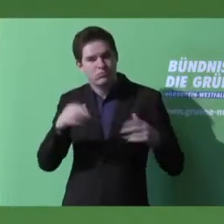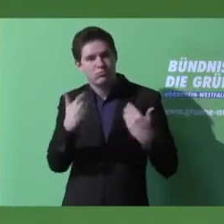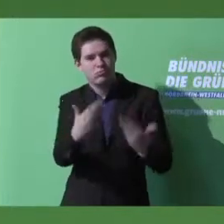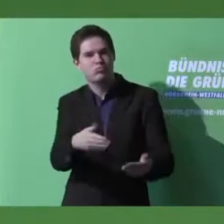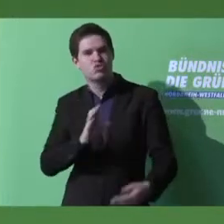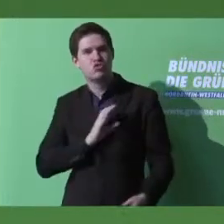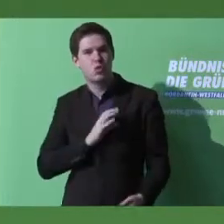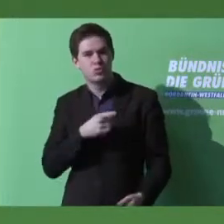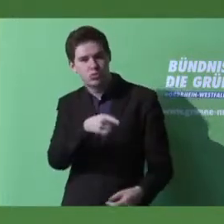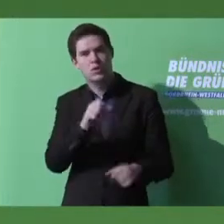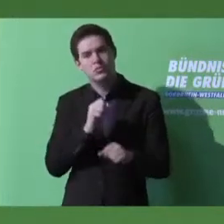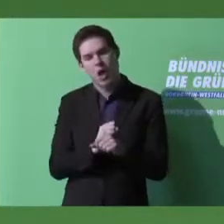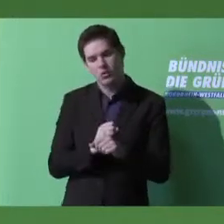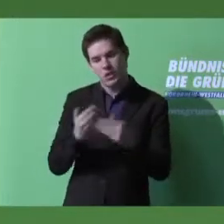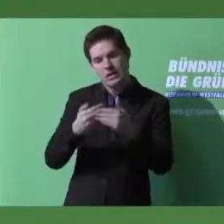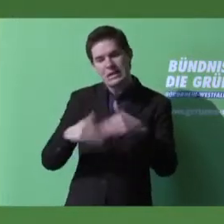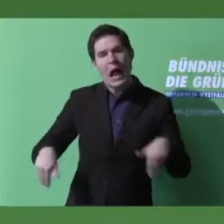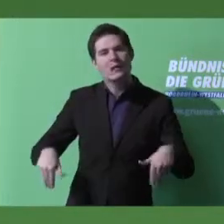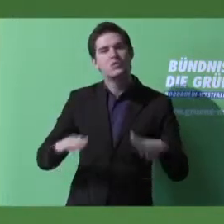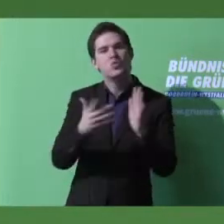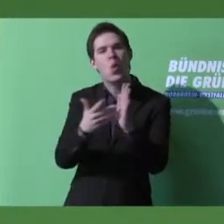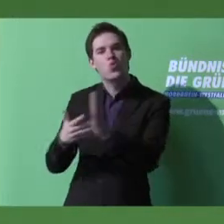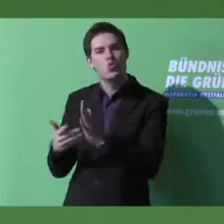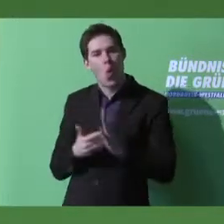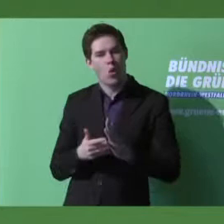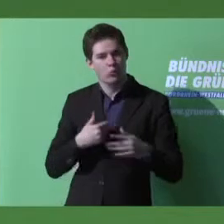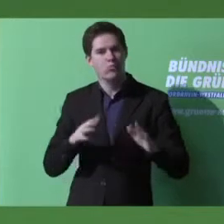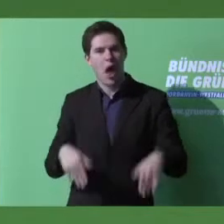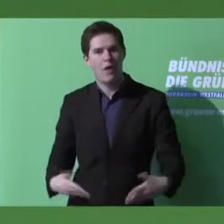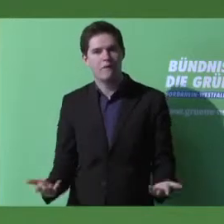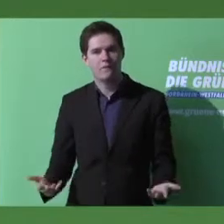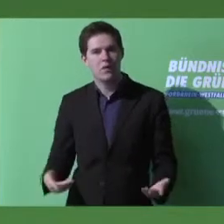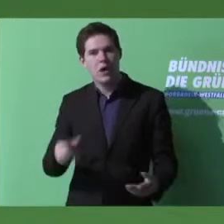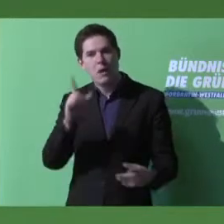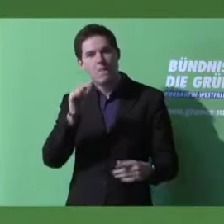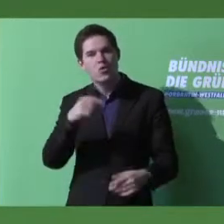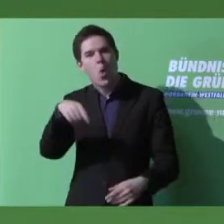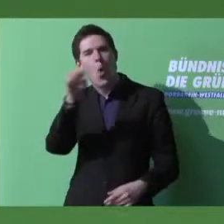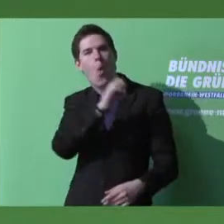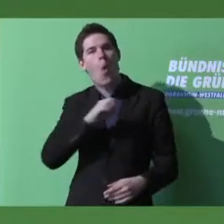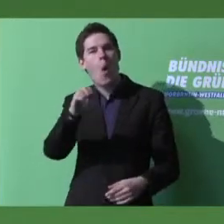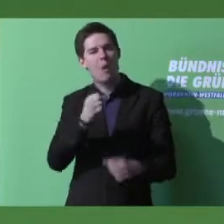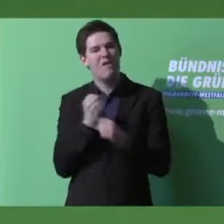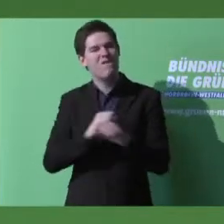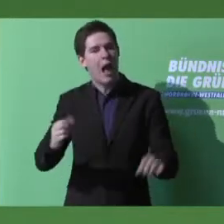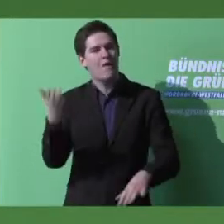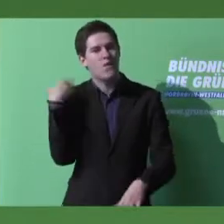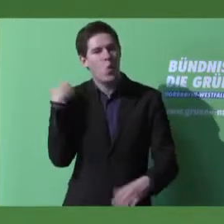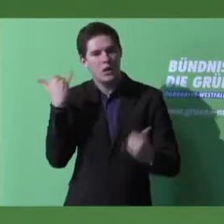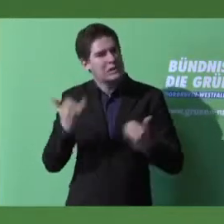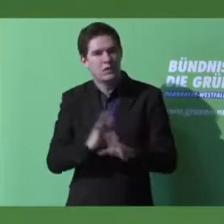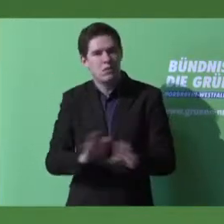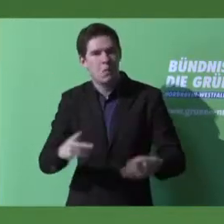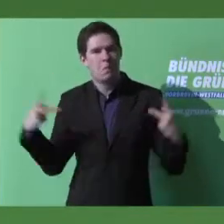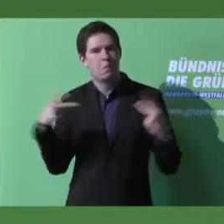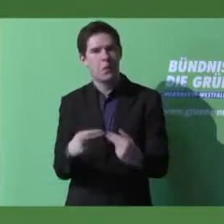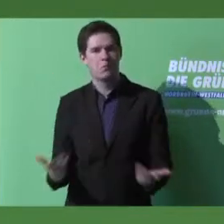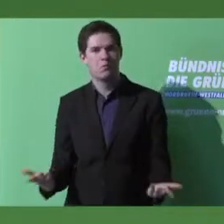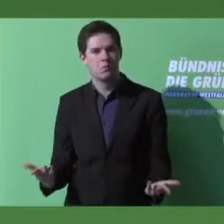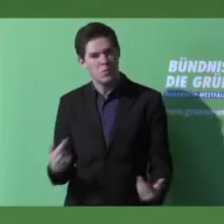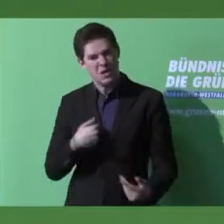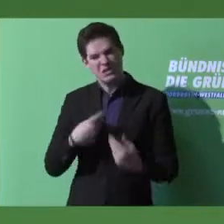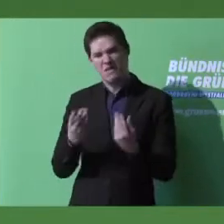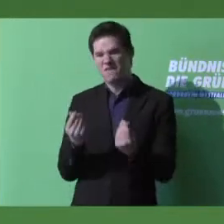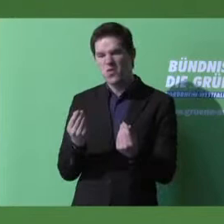werden, Grenzkontrollen wieder einzuführen, die Freizügigkeit in Europa einzuschränken, wenn sie das